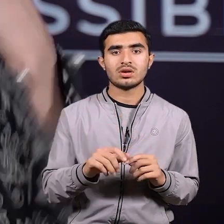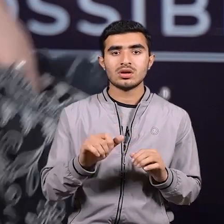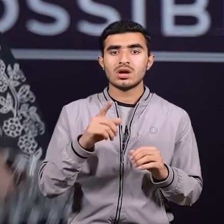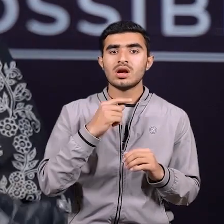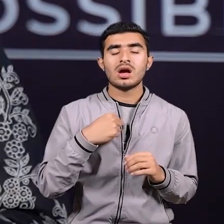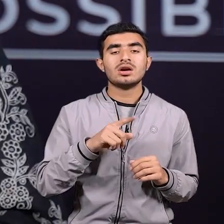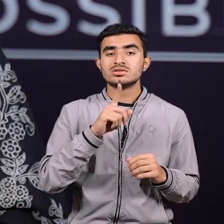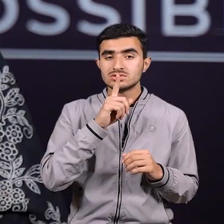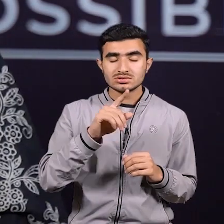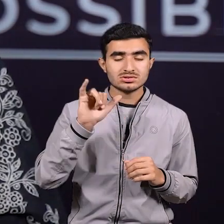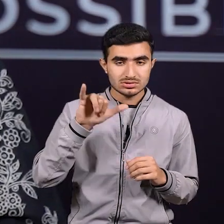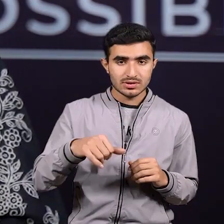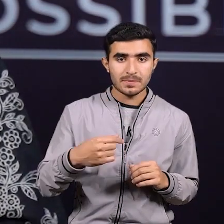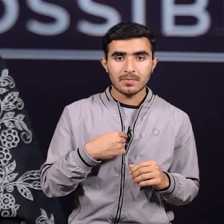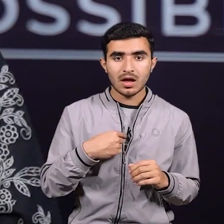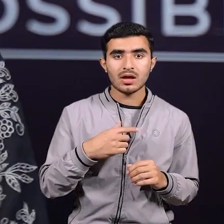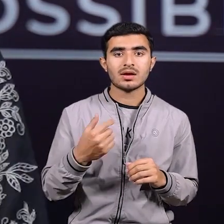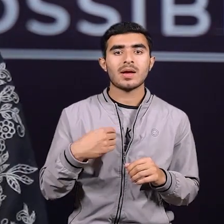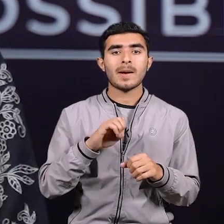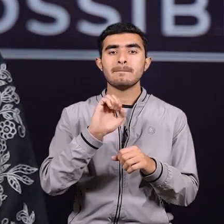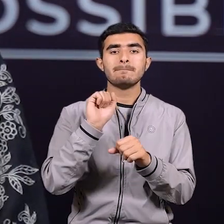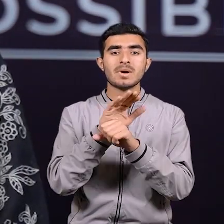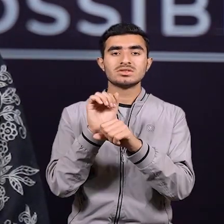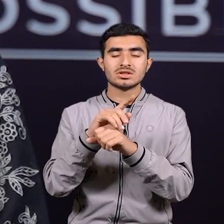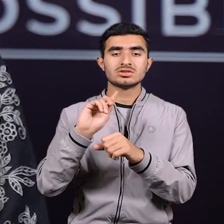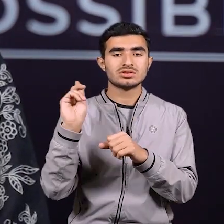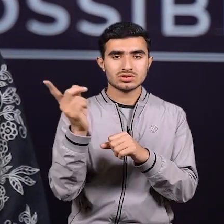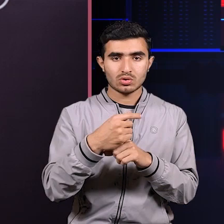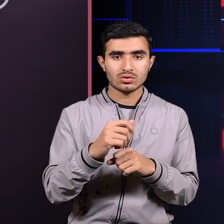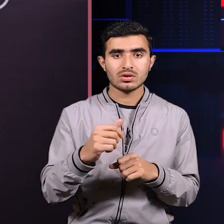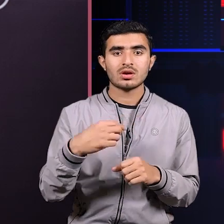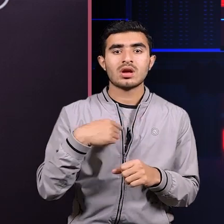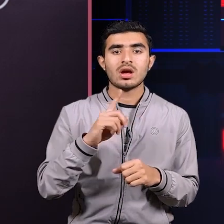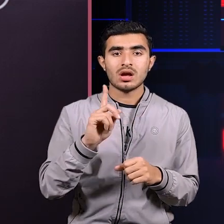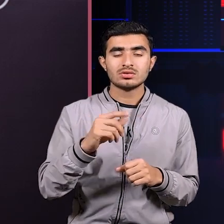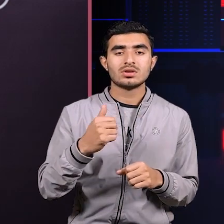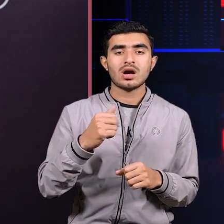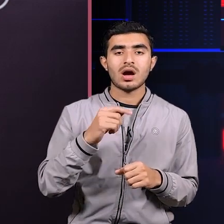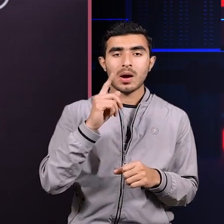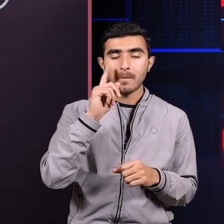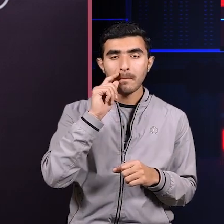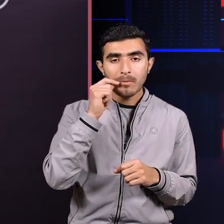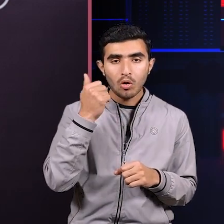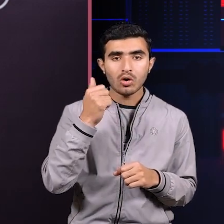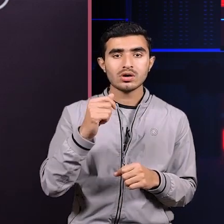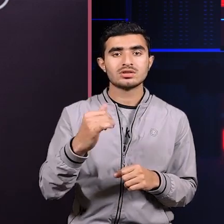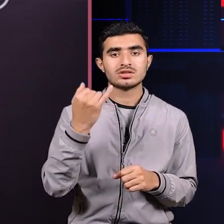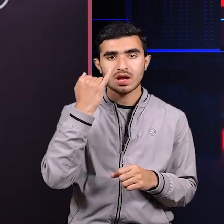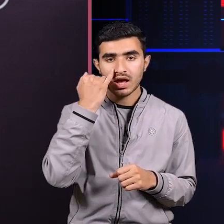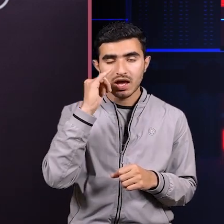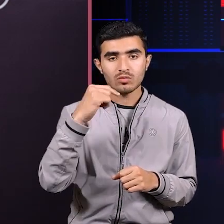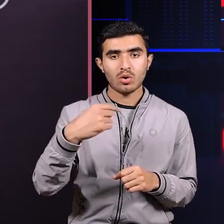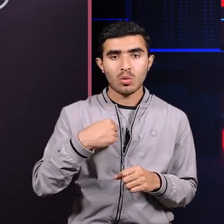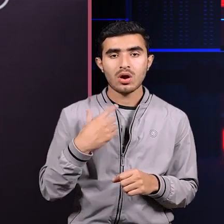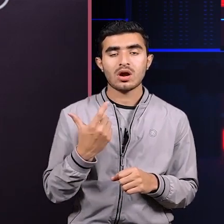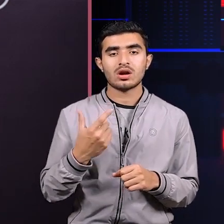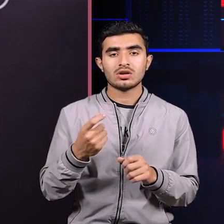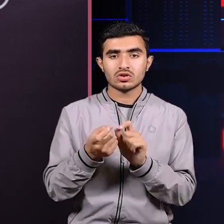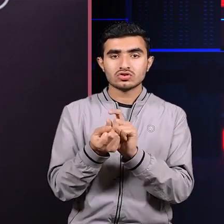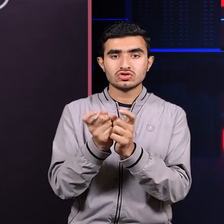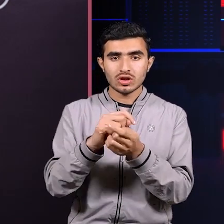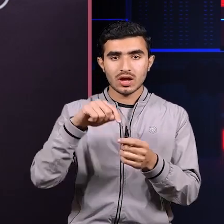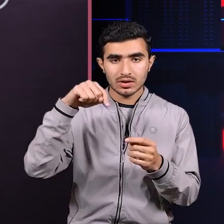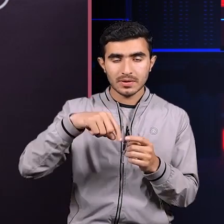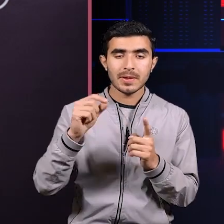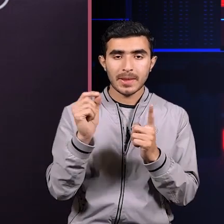putting so much emphasis on the way we look. And all I'd like to say is that लड़कों को भी अपना माइंड